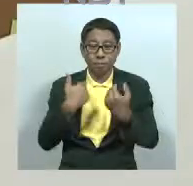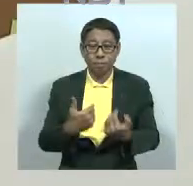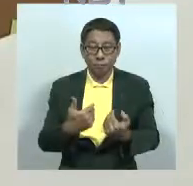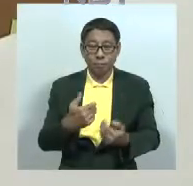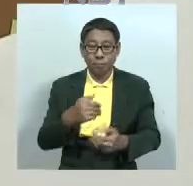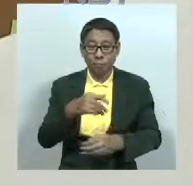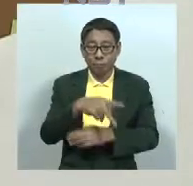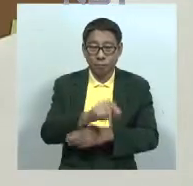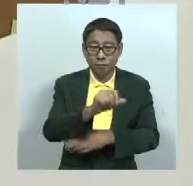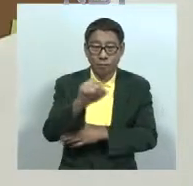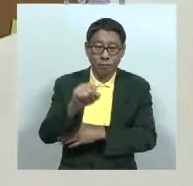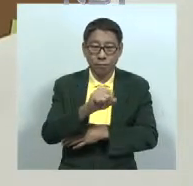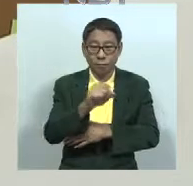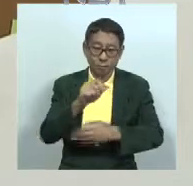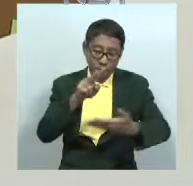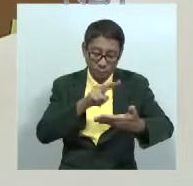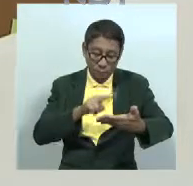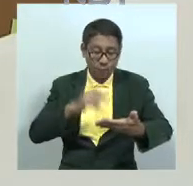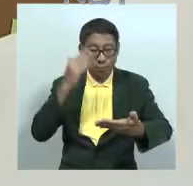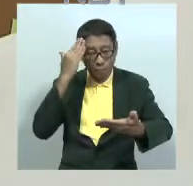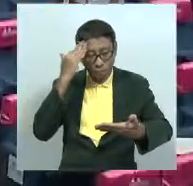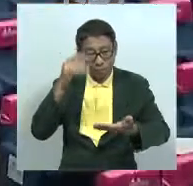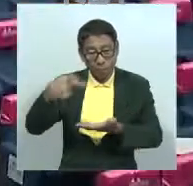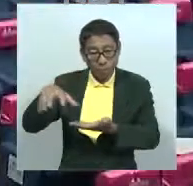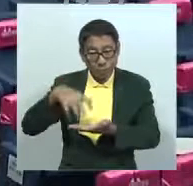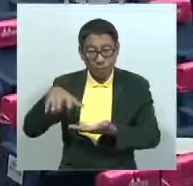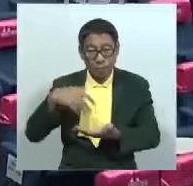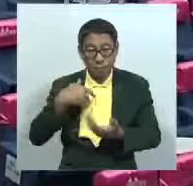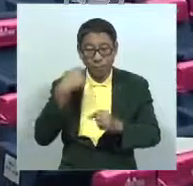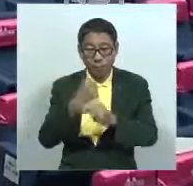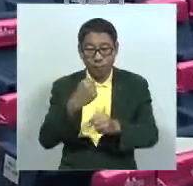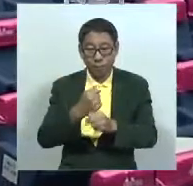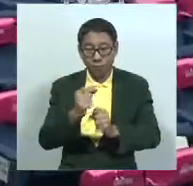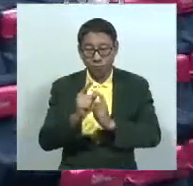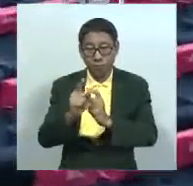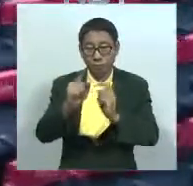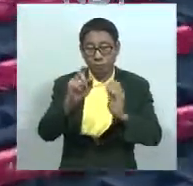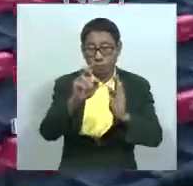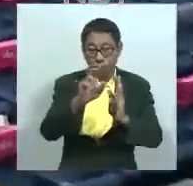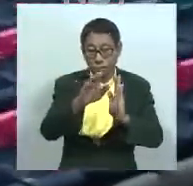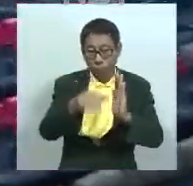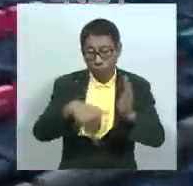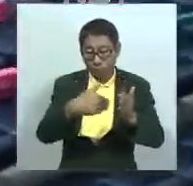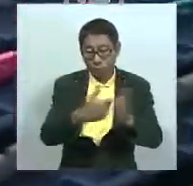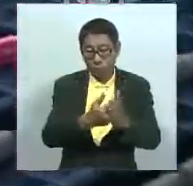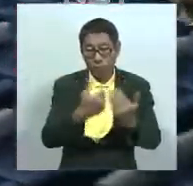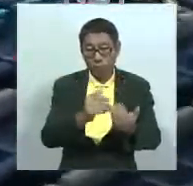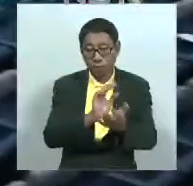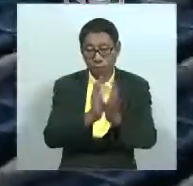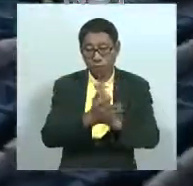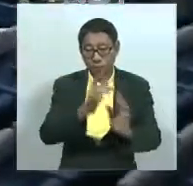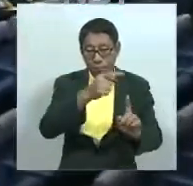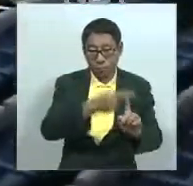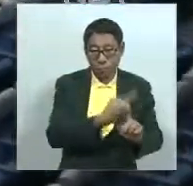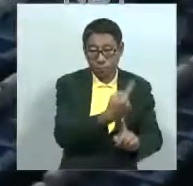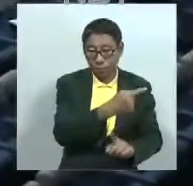ฎรช่วงบ่ายนะคะก็มีการพิจารณารับทราบรายงานความคืบหน้าในการดำเนินการตามแผนการปฏิรูปประเทศของเดือนมกราคมถึงมีนา